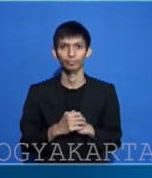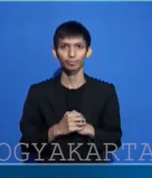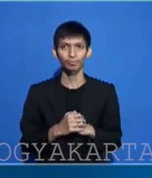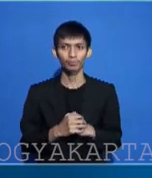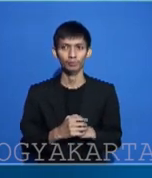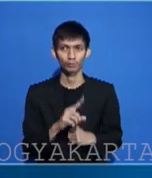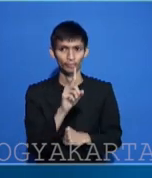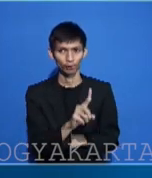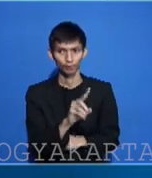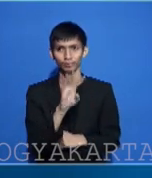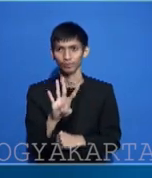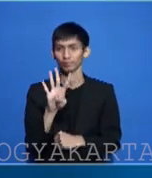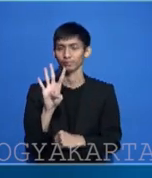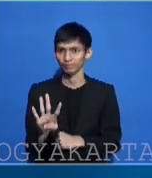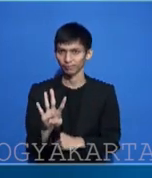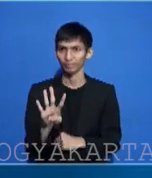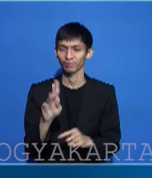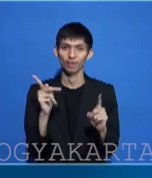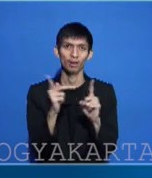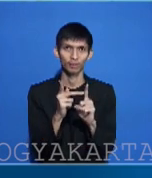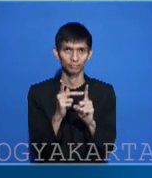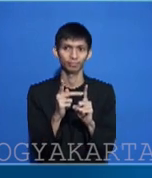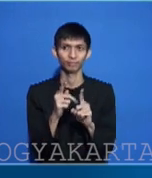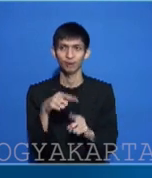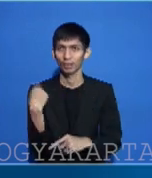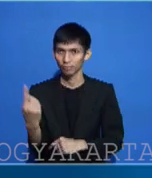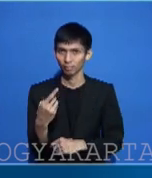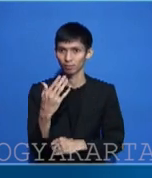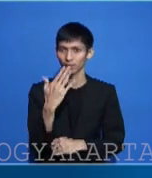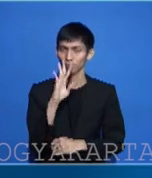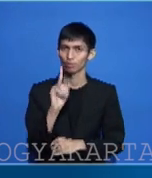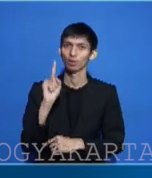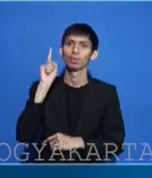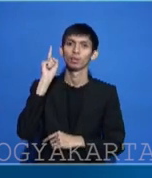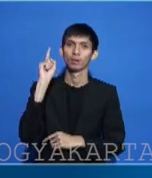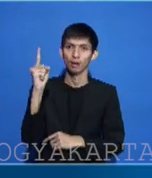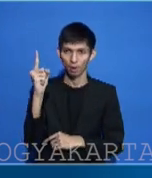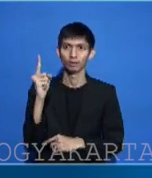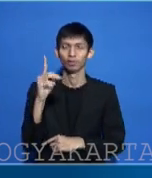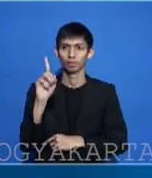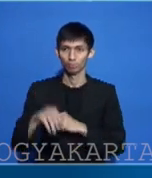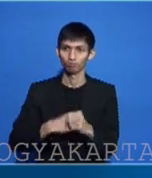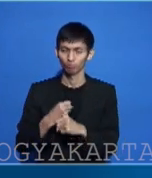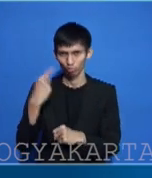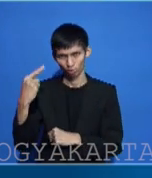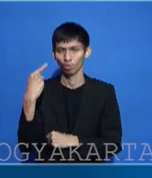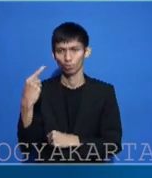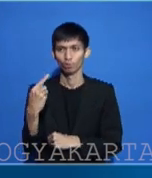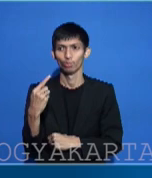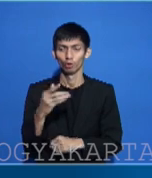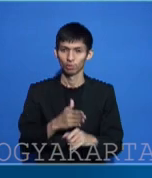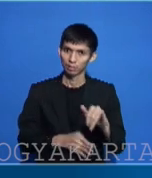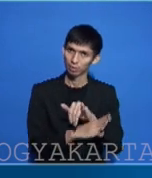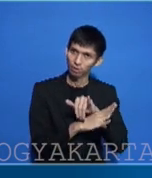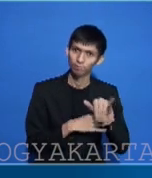1444 Hijriah, kita alhamdulillah sudah menjadi agenda rutin kita setiap tahun mengadakan pemotongan hewan